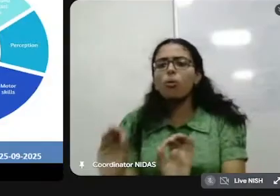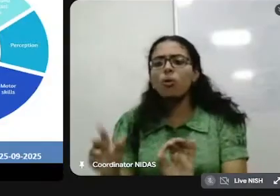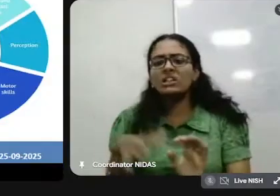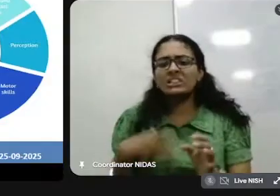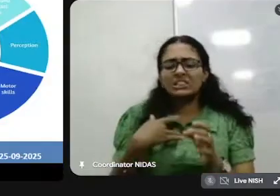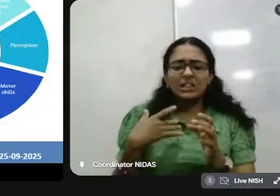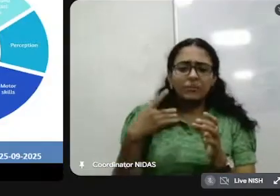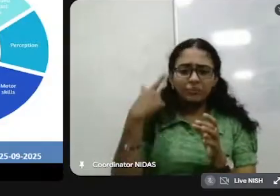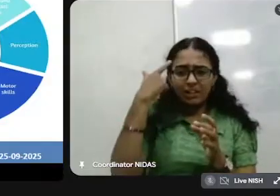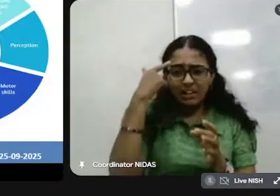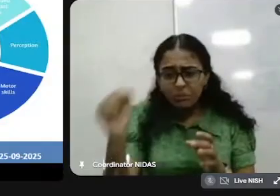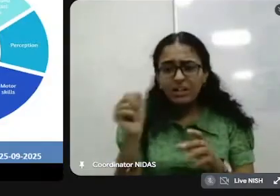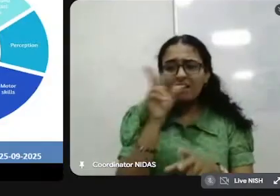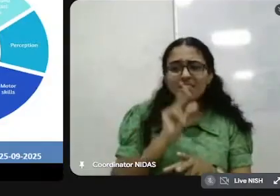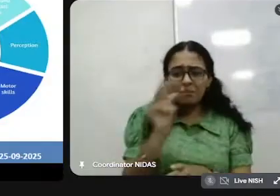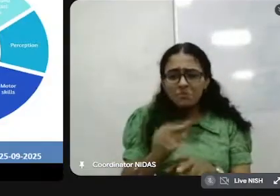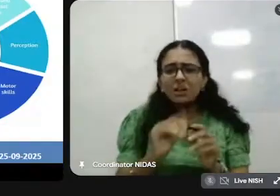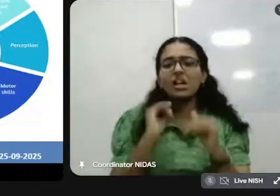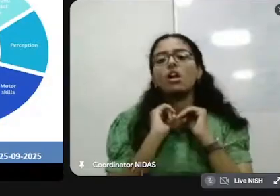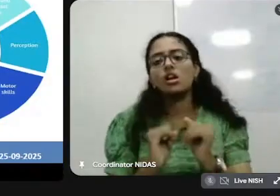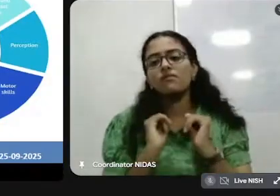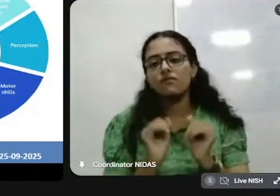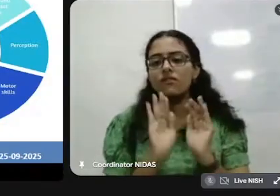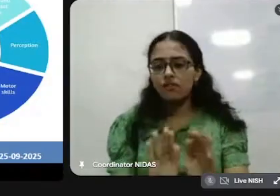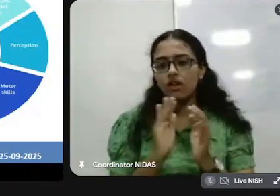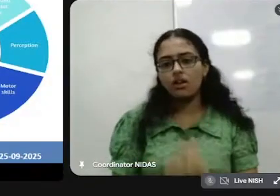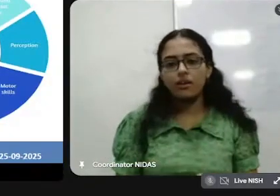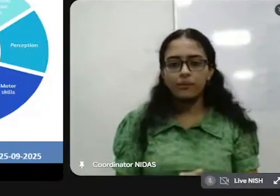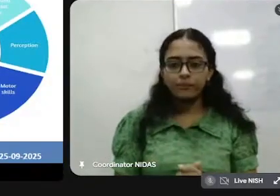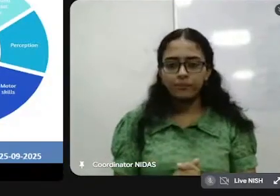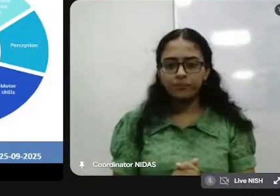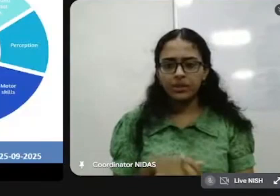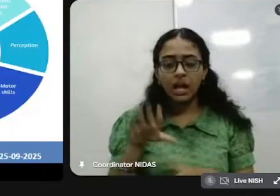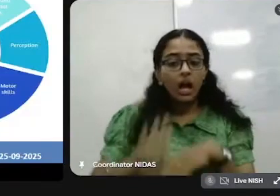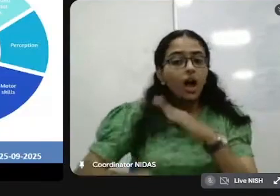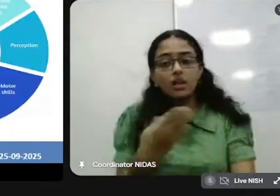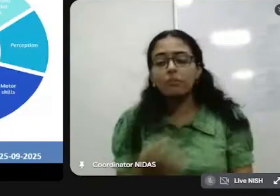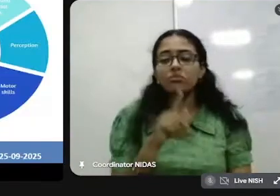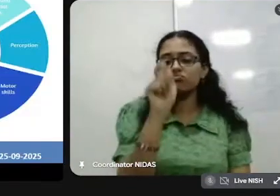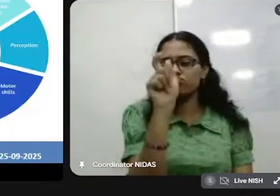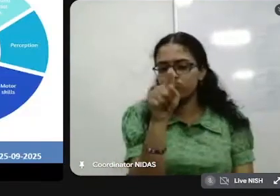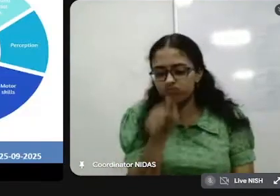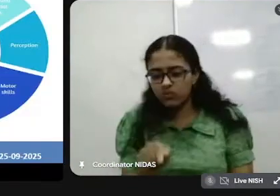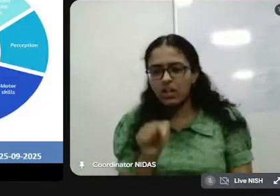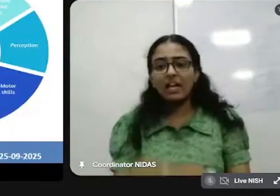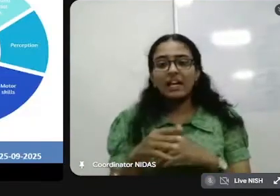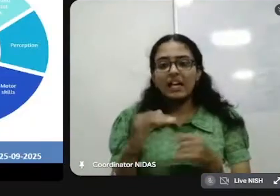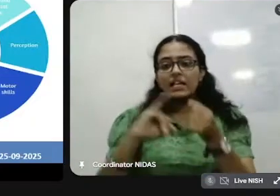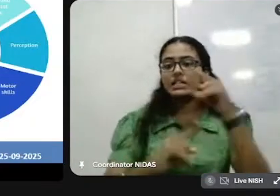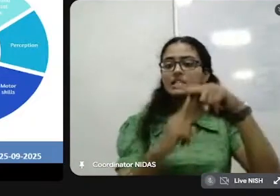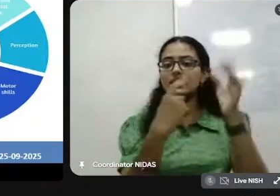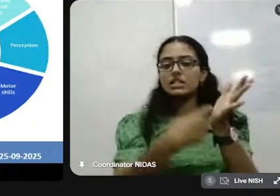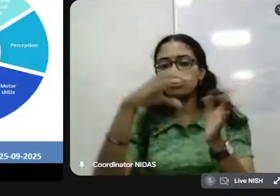ചിന്തിക്കുന്നതിനും ഓർമ്മിക്കുന്നതിനും സംസാരിക്കുന്നതിനുള്ള പ്രശ്നങ്ങളായിരിക്കാം കാണപ്പെടുന്നത്. അപ്പം ഇനി പറയാൻ പോകുന്ന കാര്യങ്ങളെല്ലാം സ്ട്രോക്ക് പേഷ്യൻസിന് ഉണ്ടാവില്ല,